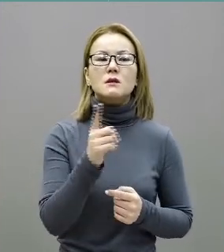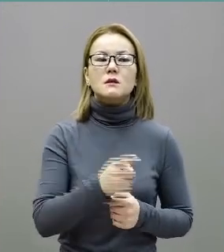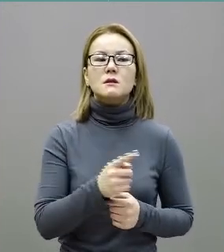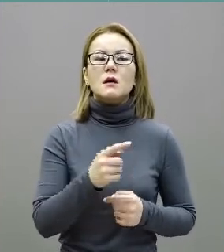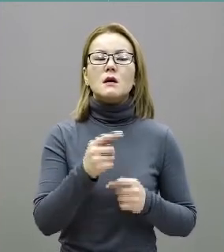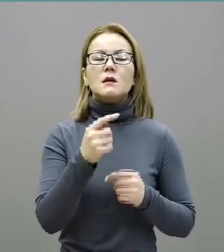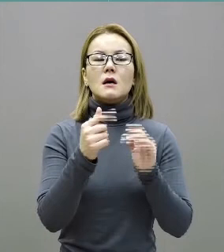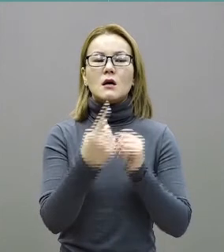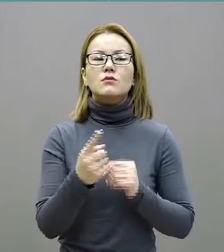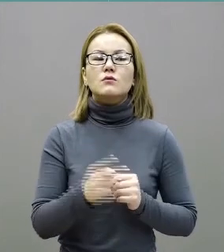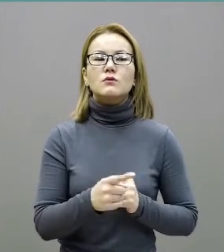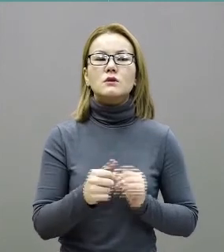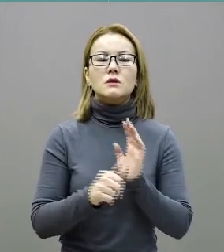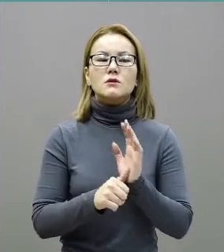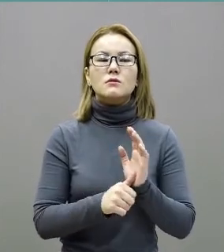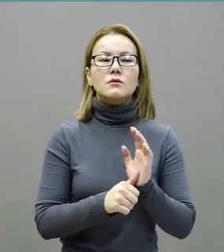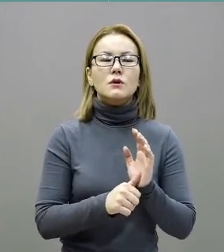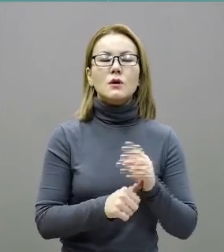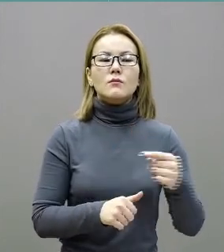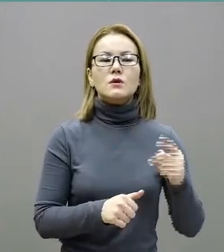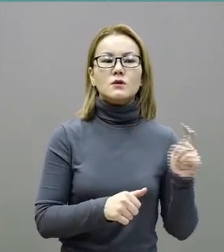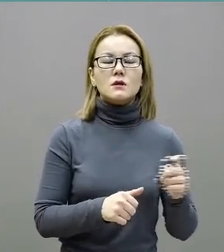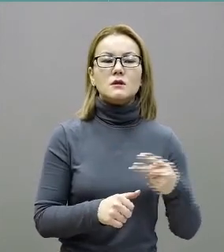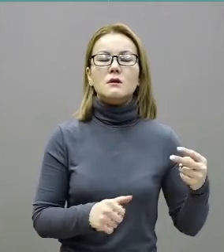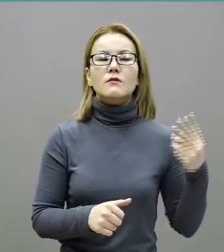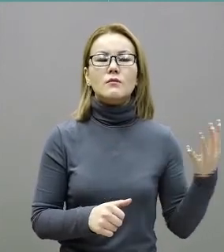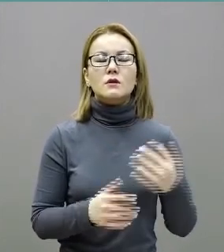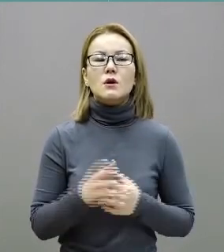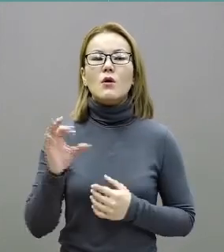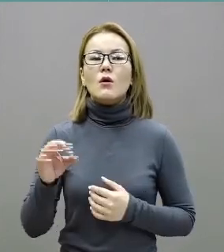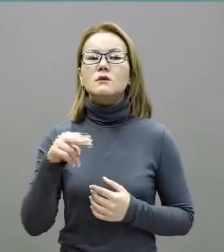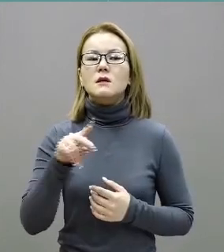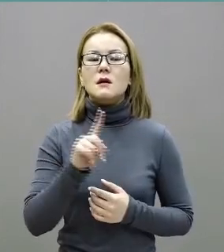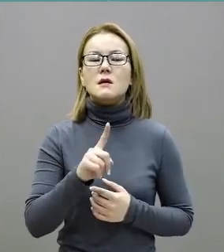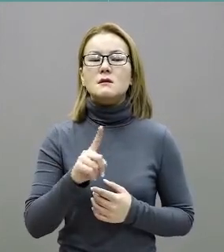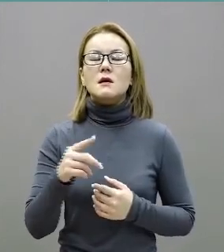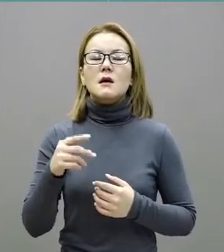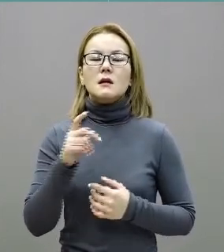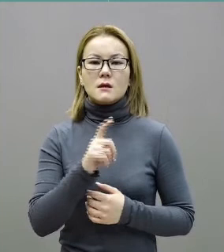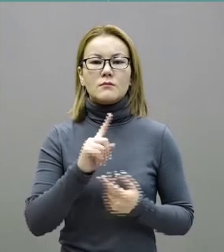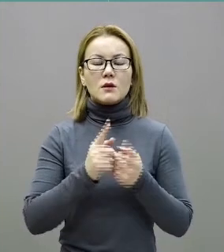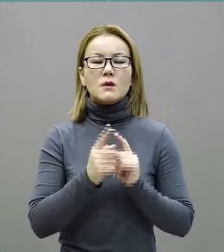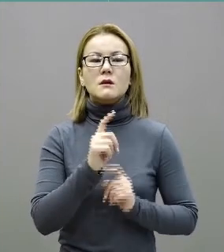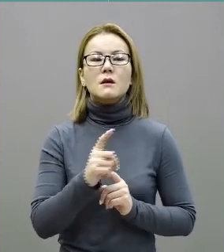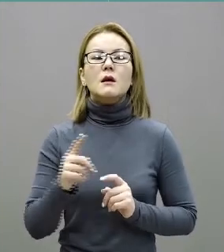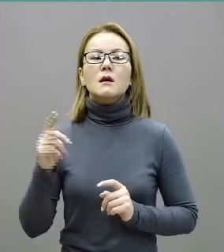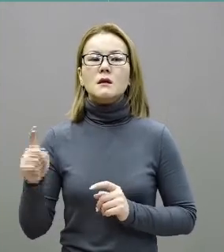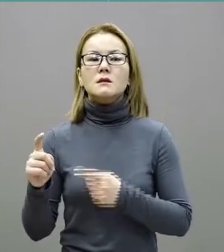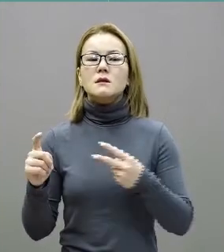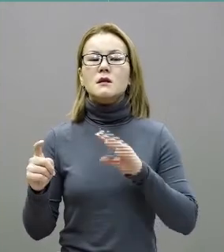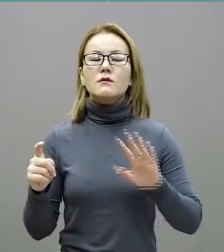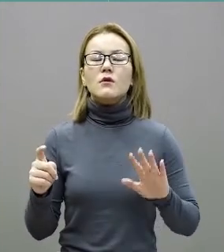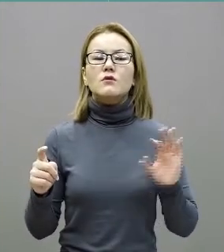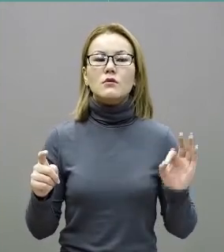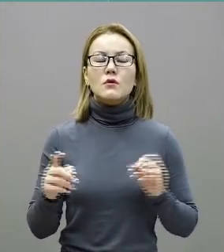деленное на 1 6 минус x равно 5 область допустимых значений для переменной x не должно быть равно нулю и x не